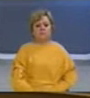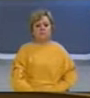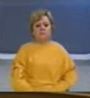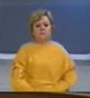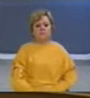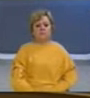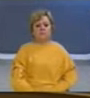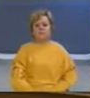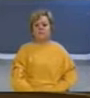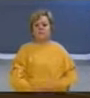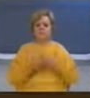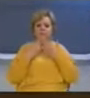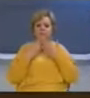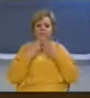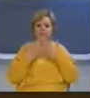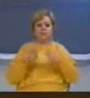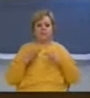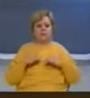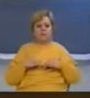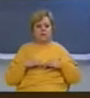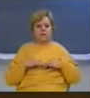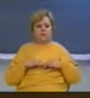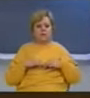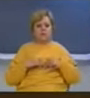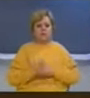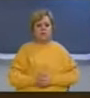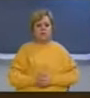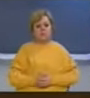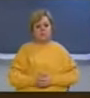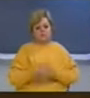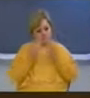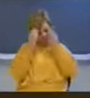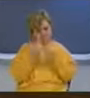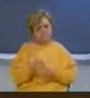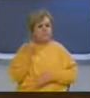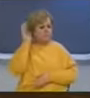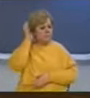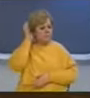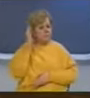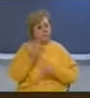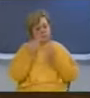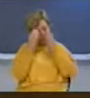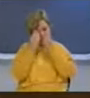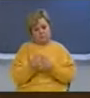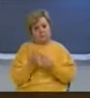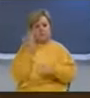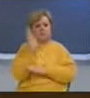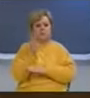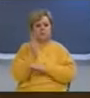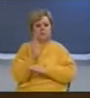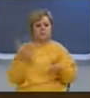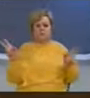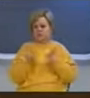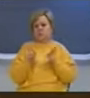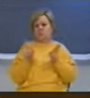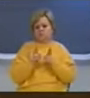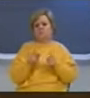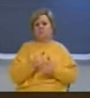Atëherë falemnderes kryetar, i nderuar ministre, të nderuar kolegë deputet. Ja shkurt bisedë